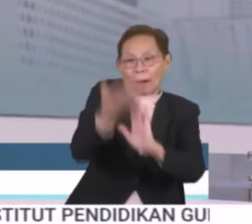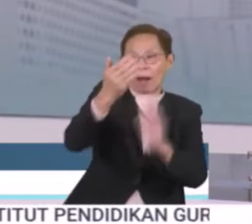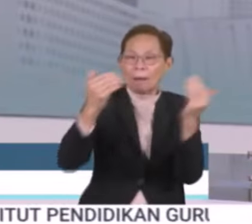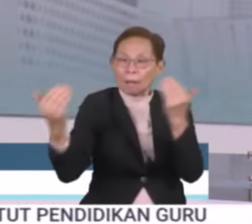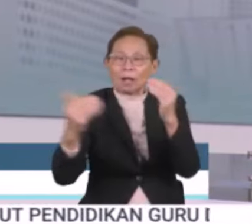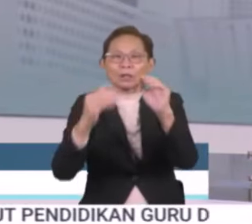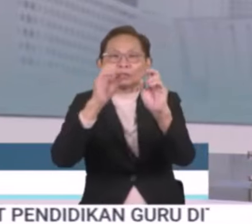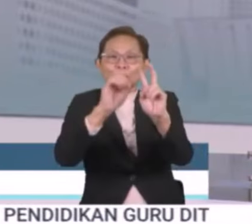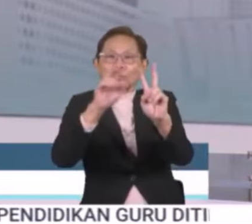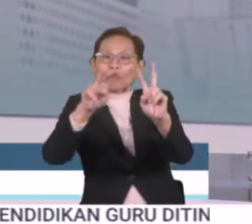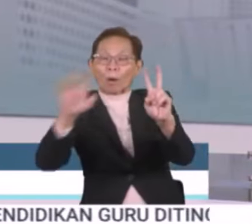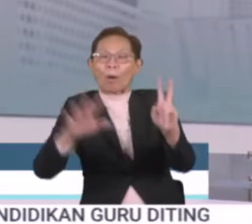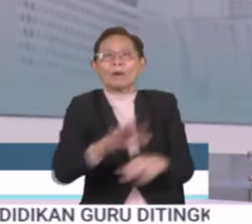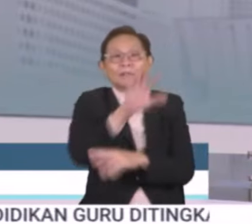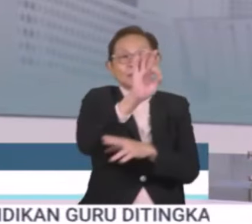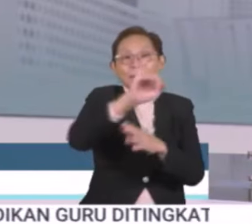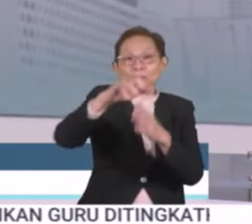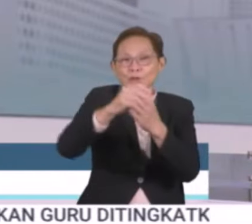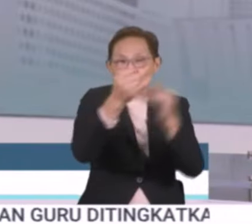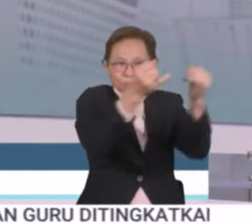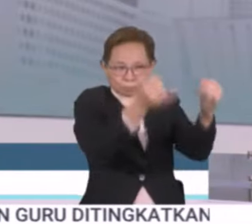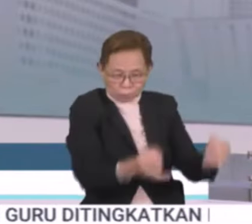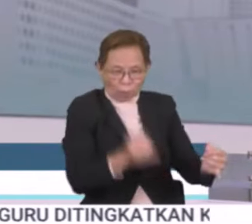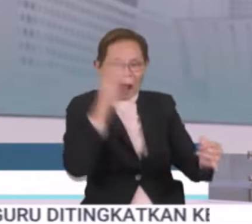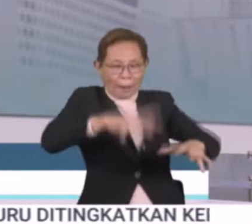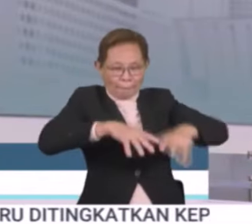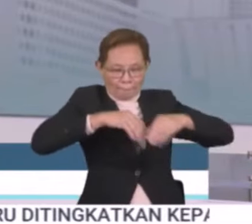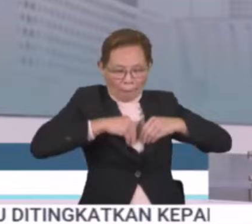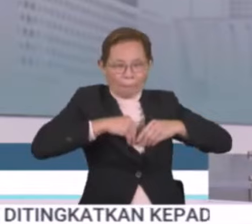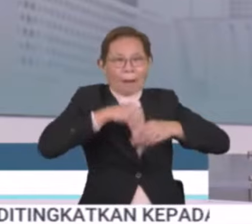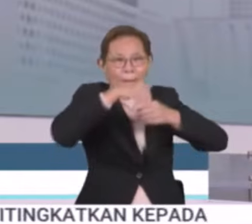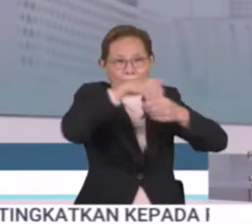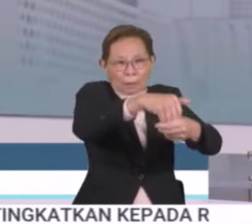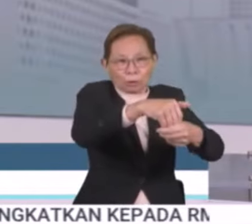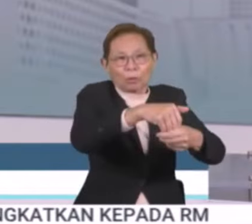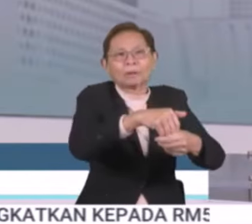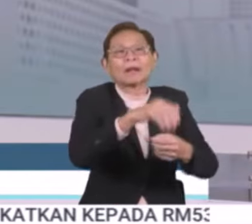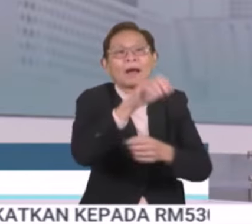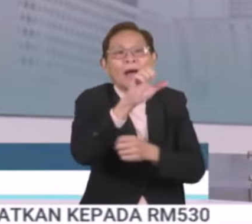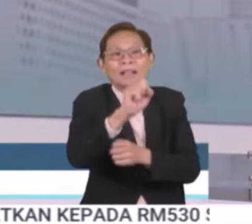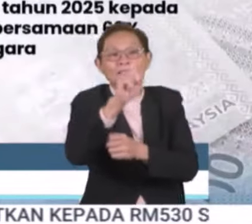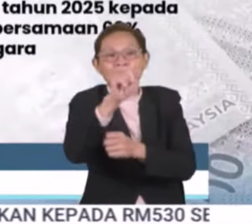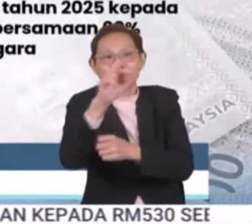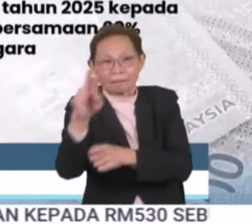berbanding 2024. 9 juta individu akan menerima manfaatnya.